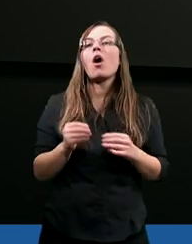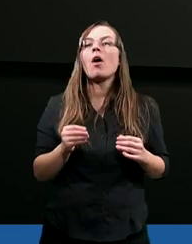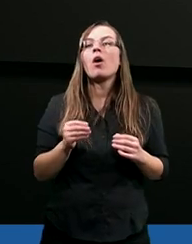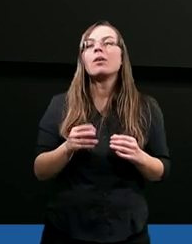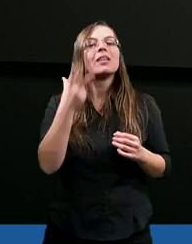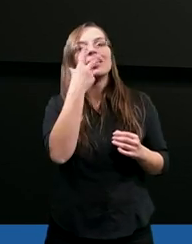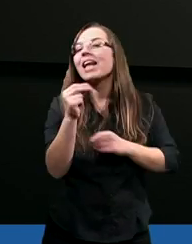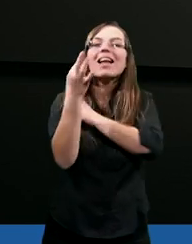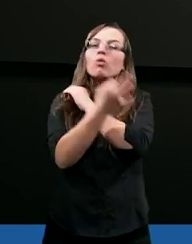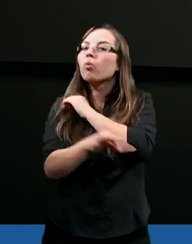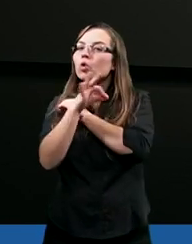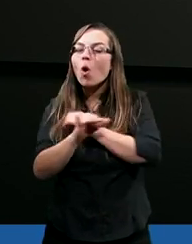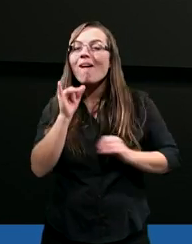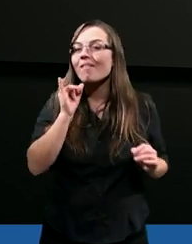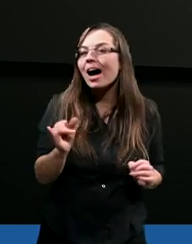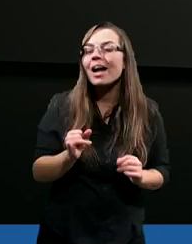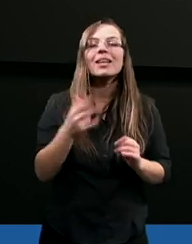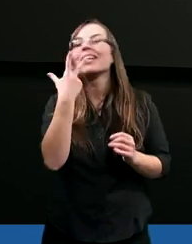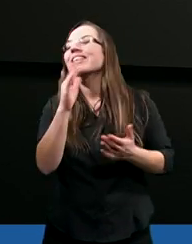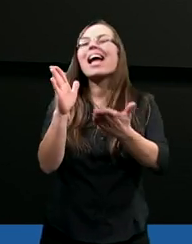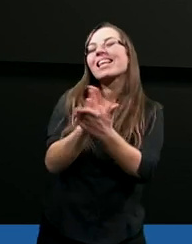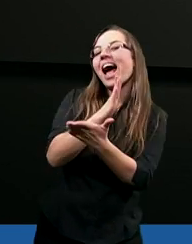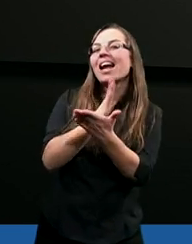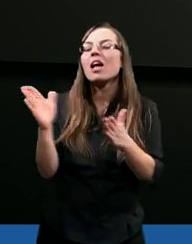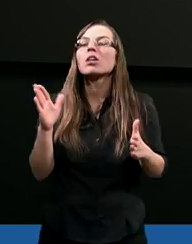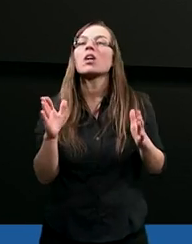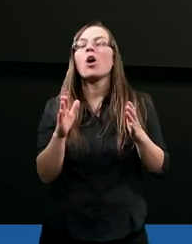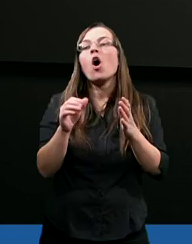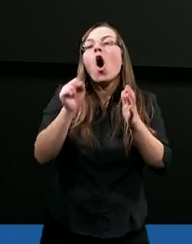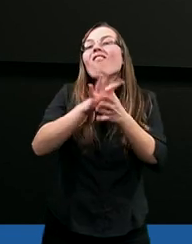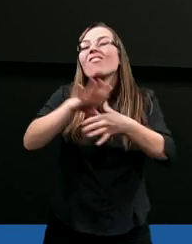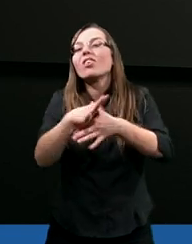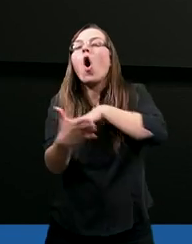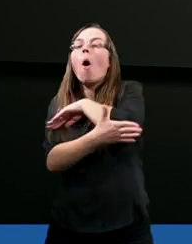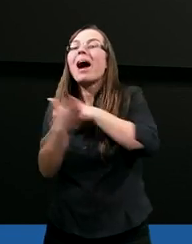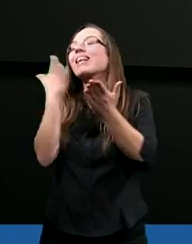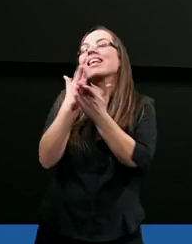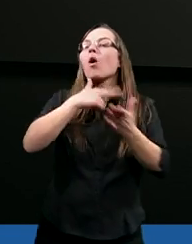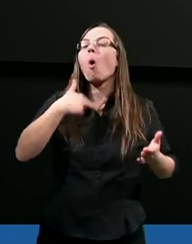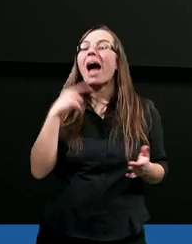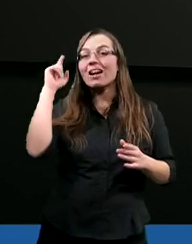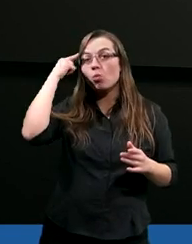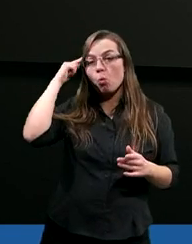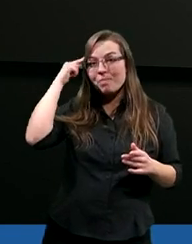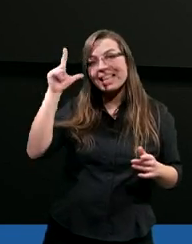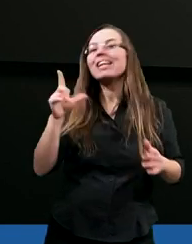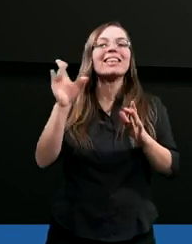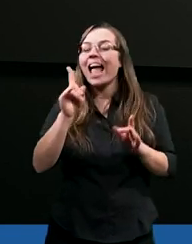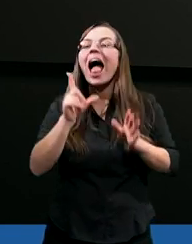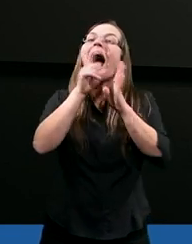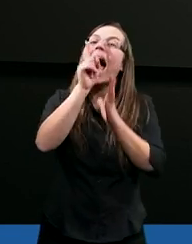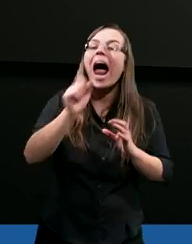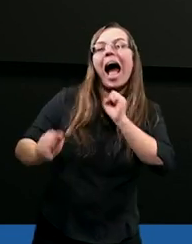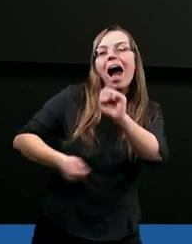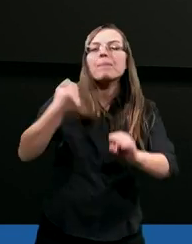nie studiowali niezależnie w oparciu o tylko nasz umysł, ale abyśmy